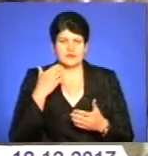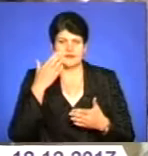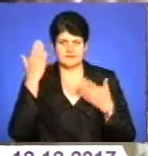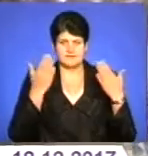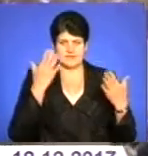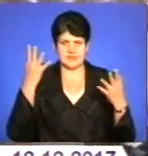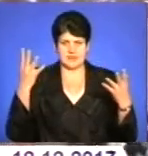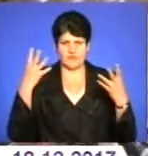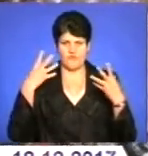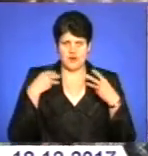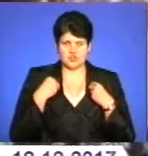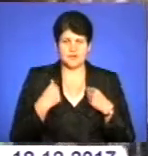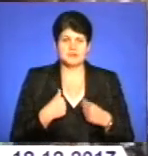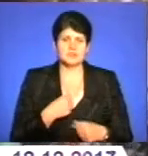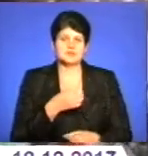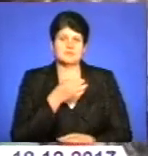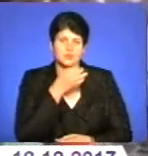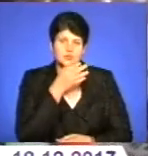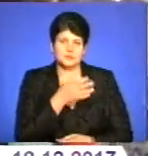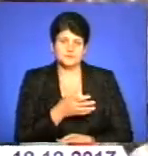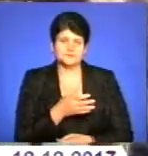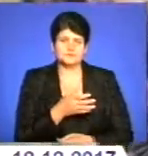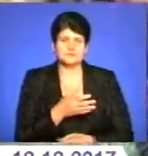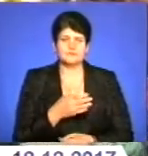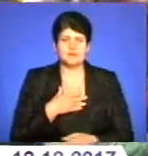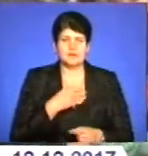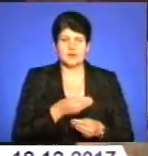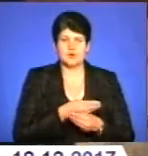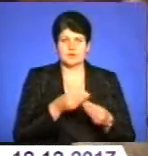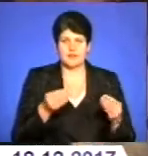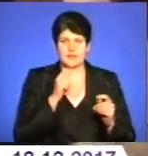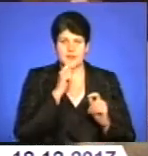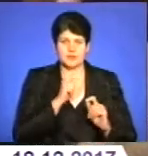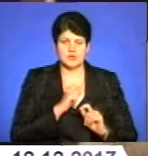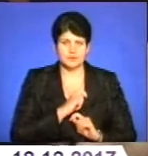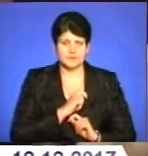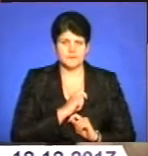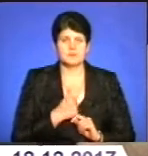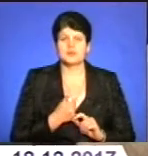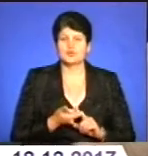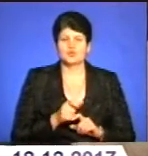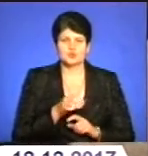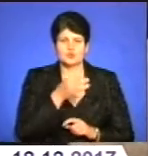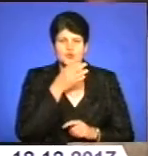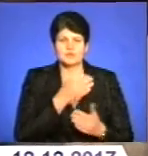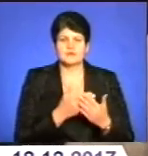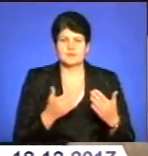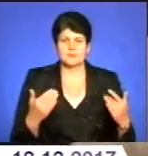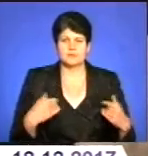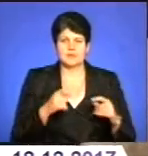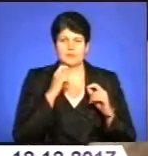Нам сподобалося, нам роздали такі подарунки. Мені дуже сподобалась вистава, мені